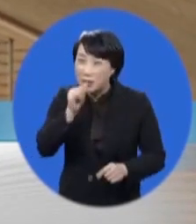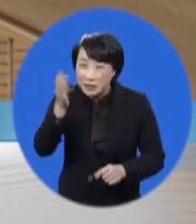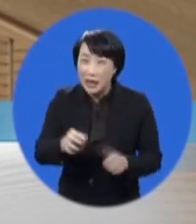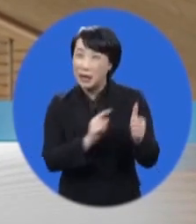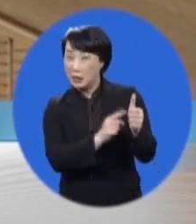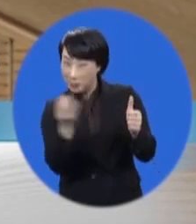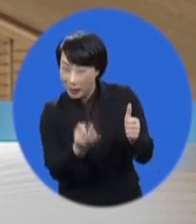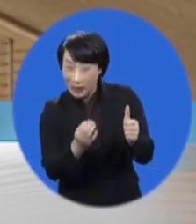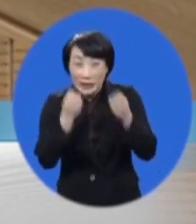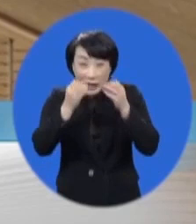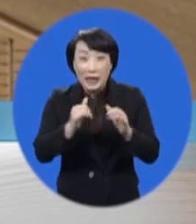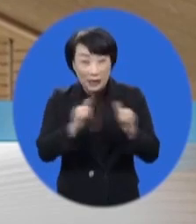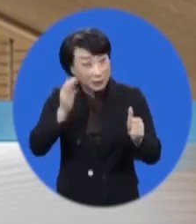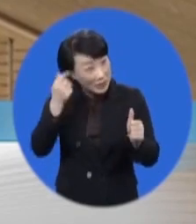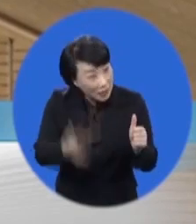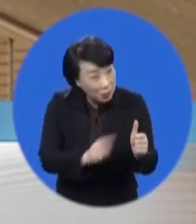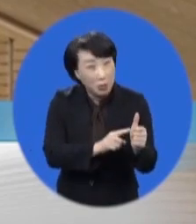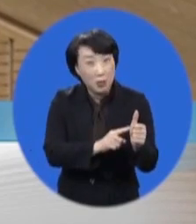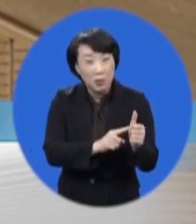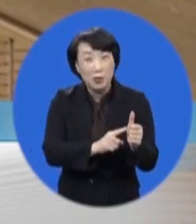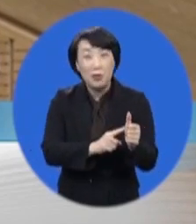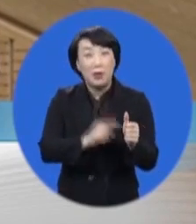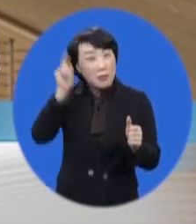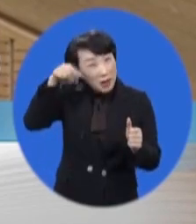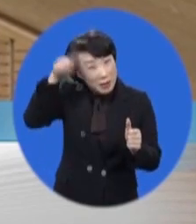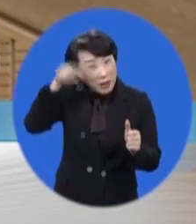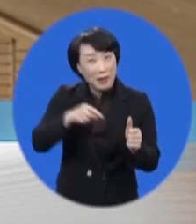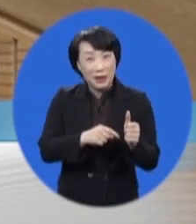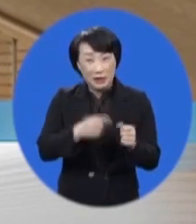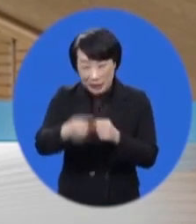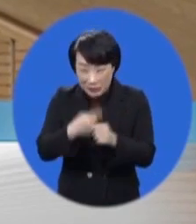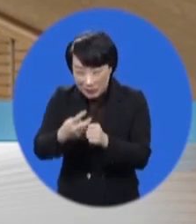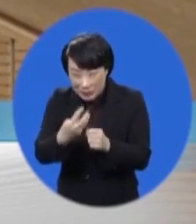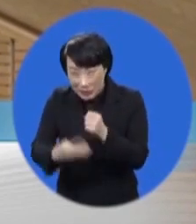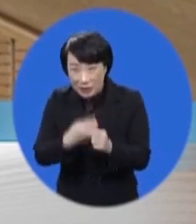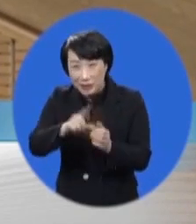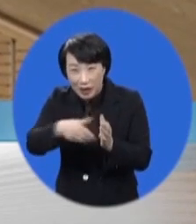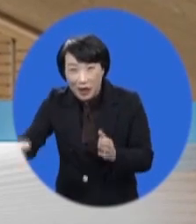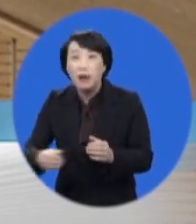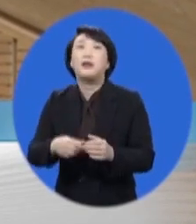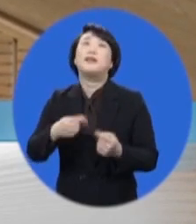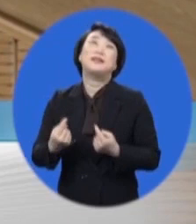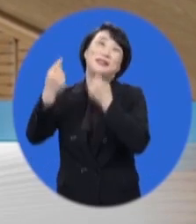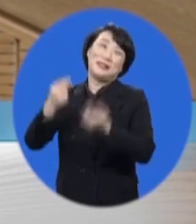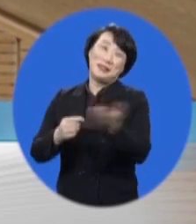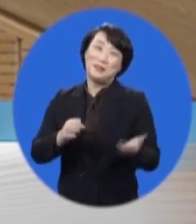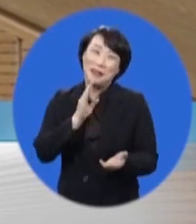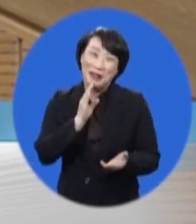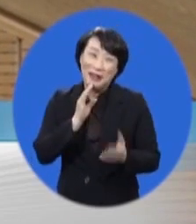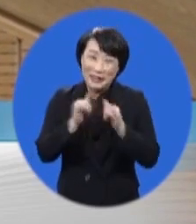한 해 낡아지고 헌것되고 말았어요. 또 한 해 가면 더 헌것되고 말아요. 인생